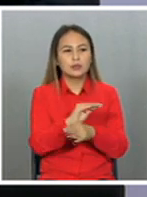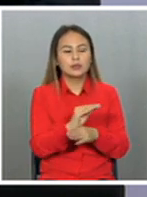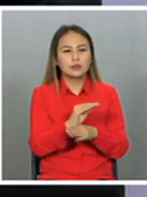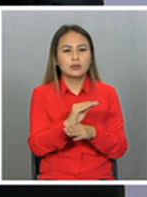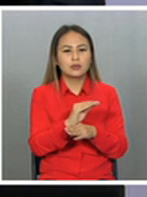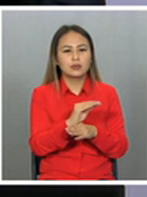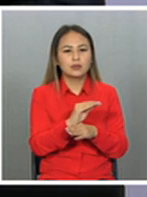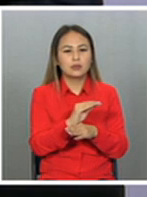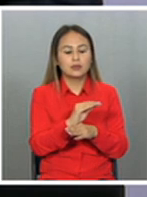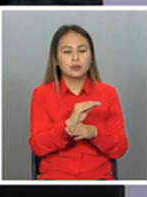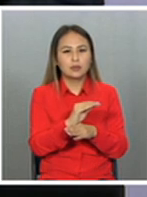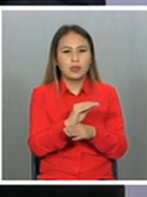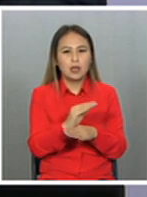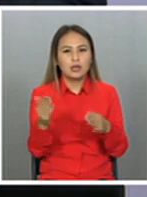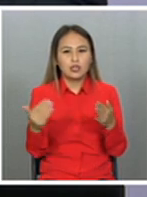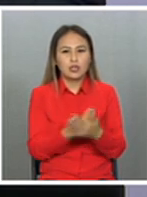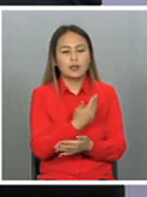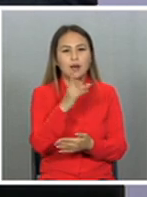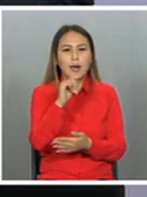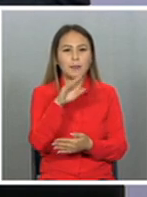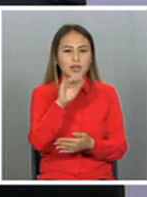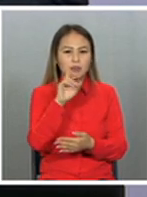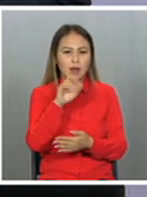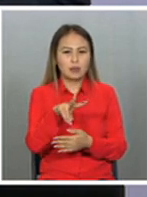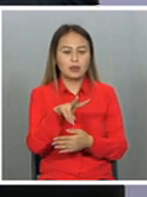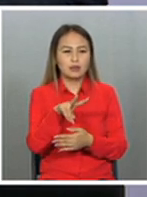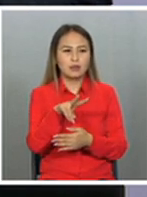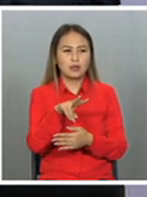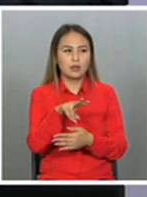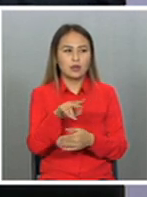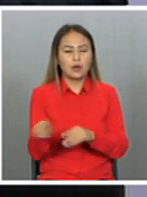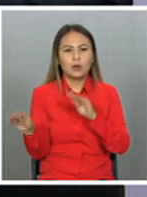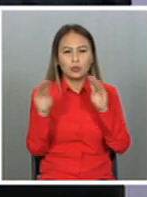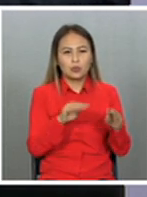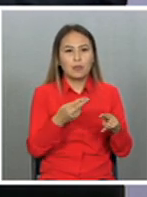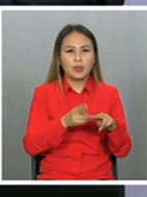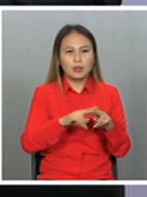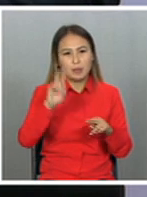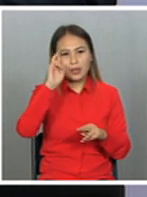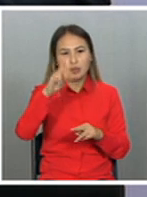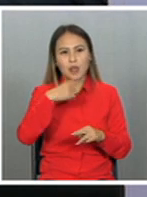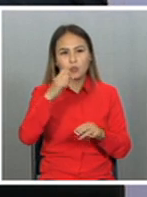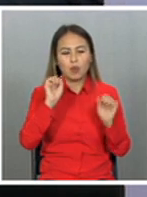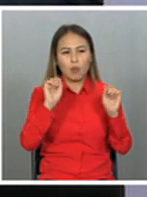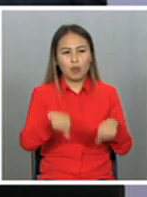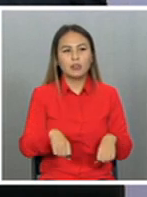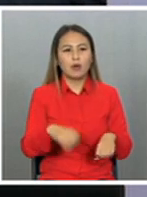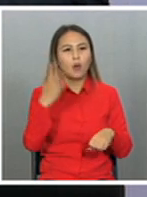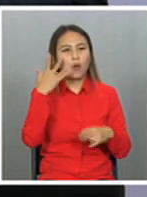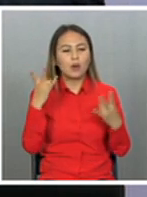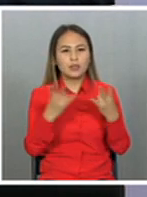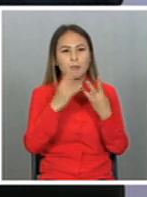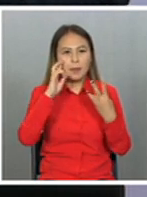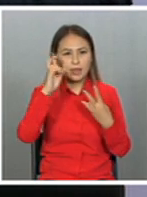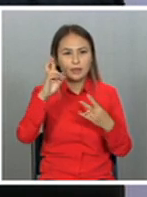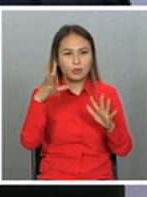қоса жаңағы жаңа капитал қорына көшіп бастаған мемлекеттерді айтуымызға болады. Қоныстанған экономика мемлекеттерінің